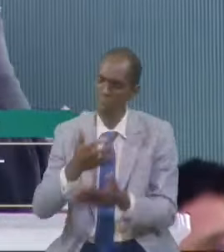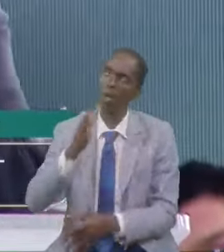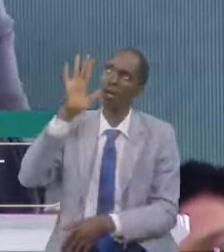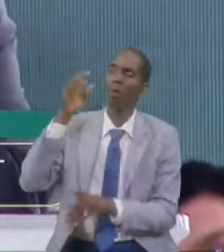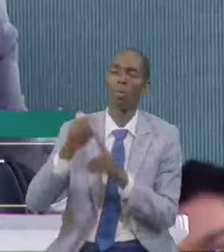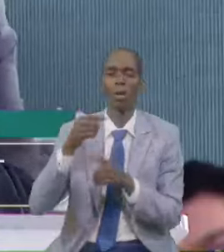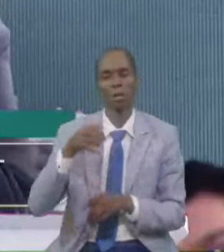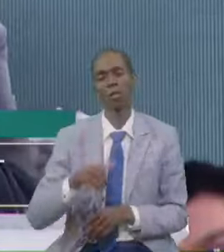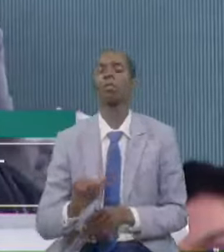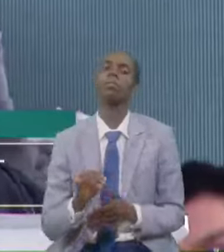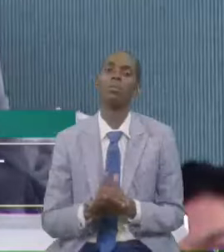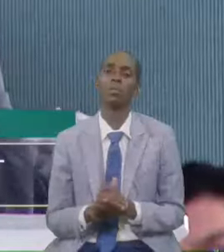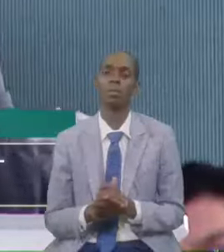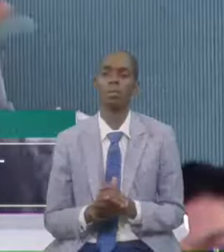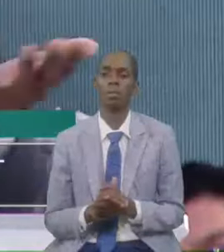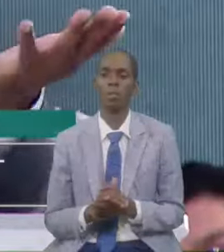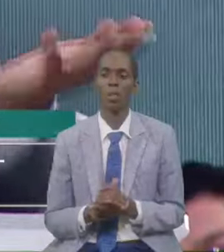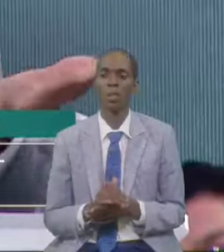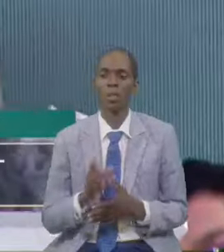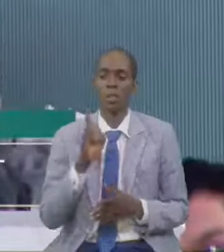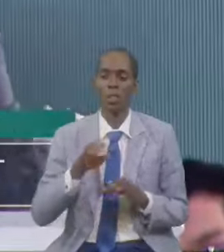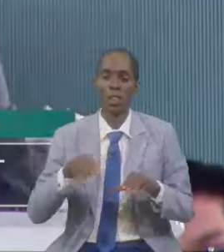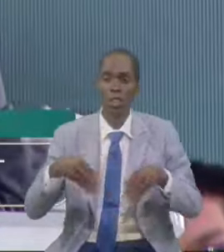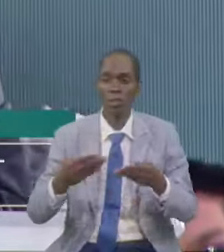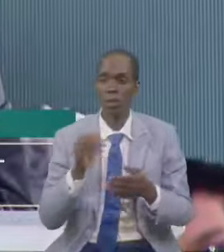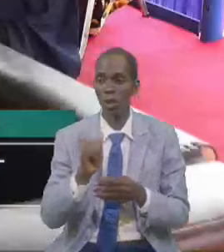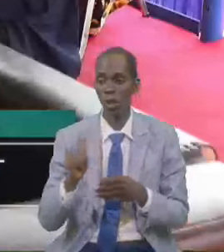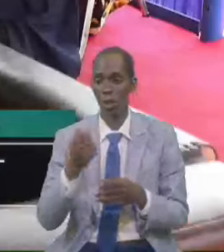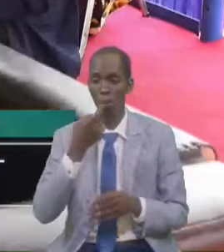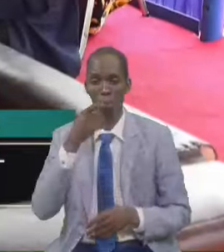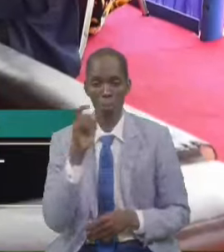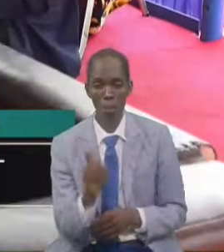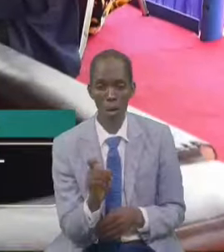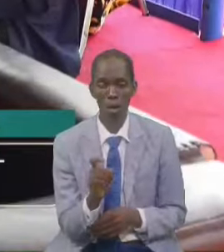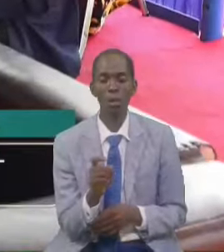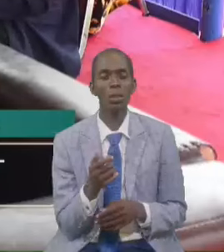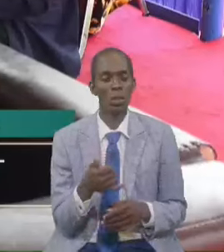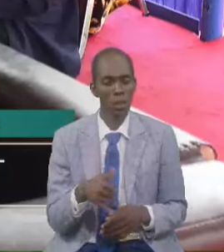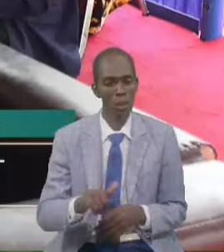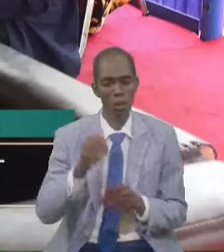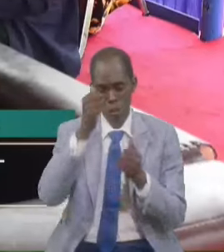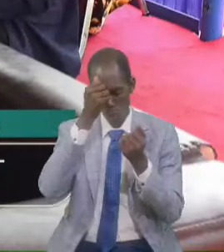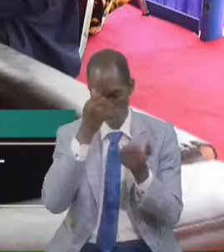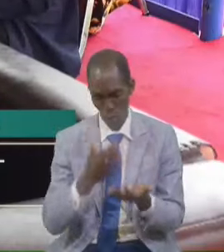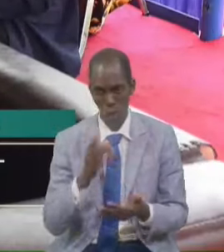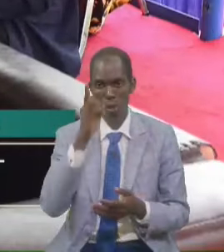modara sthanamlo unchandi. He gives you a command, keep make God first. Aina aalochana ichinappudu, devuni modara